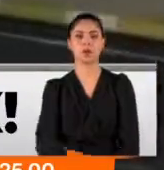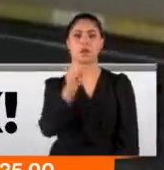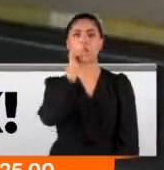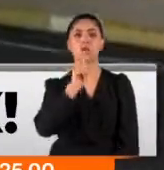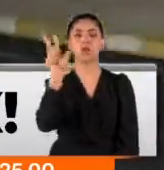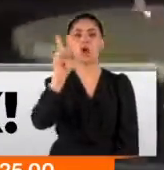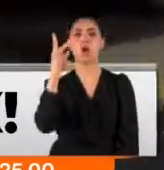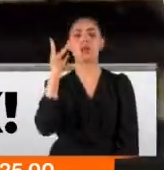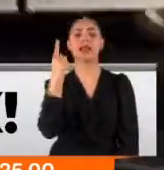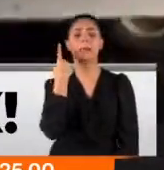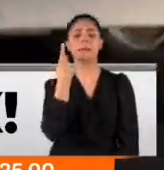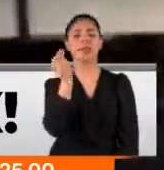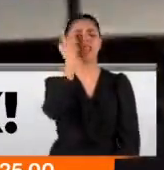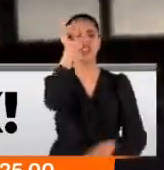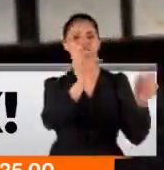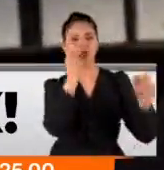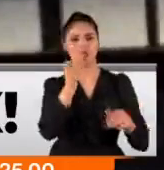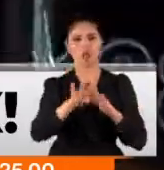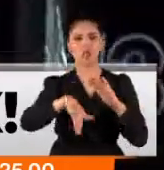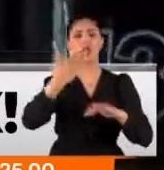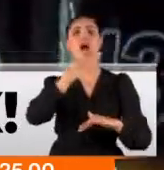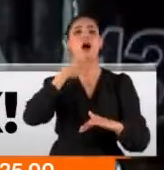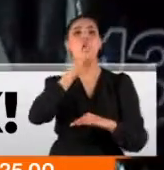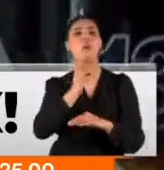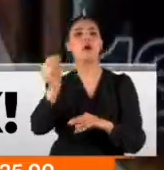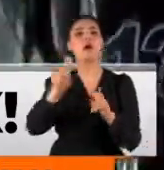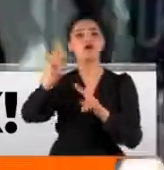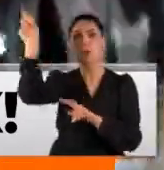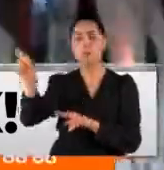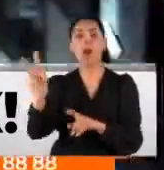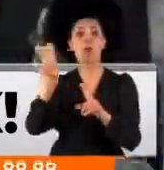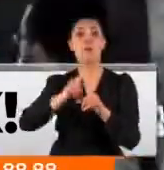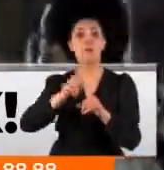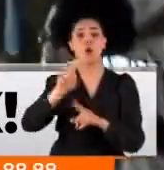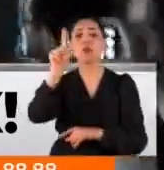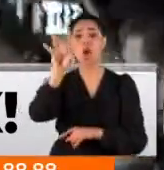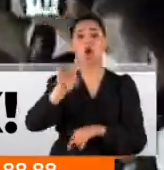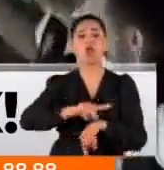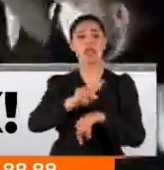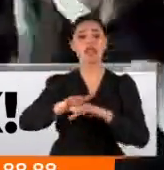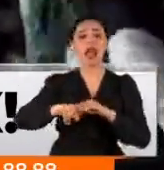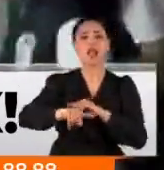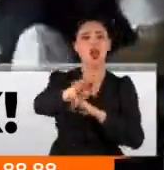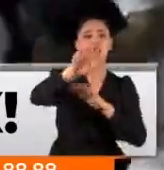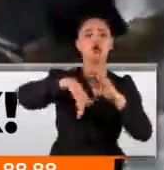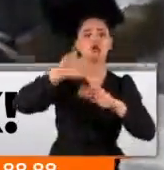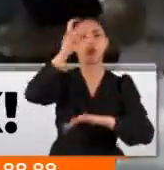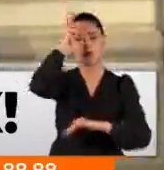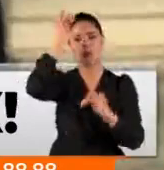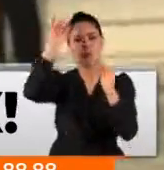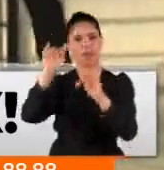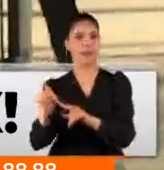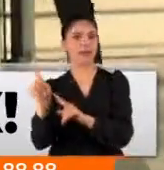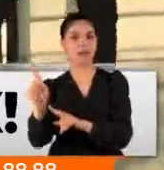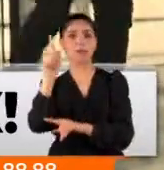132000 kişiyi dolandırdı ktan sonra yurtdışına kaçan Mehmet Aydın'ı polis yaklaşık 14 saatlik yolculuğun ardından Türkiye'ye